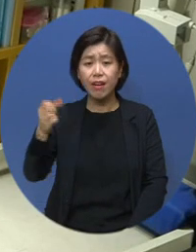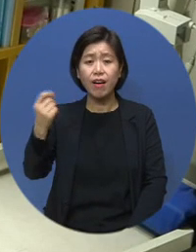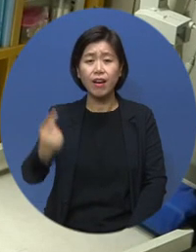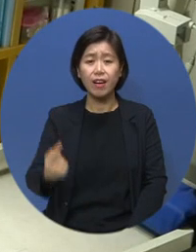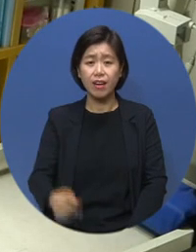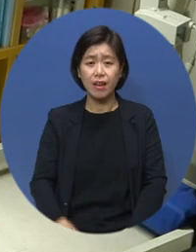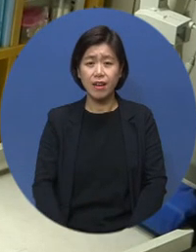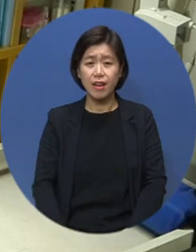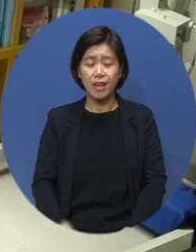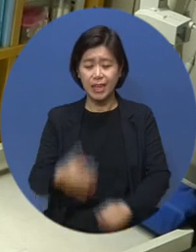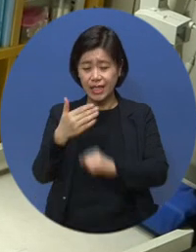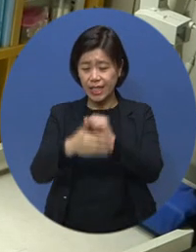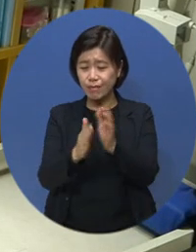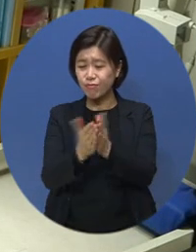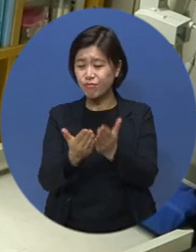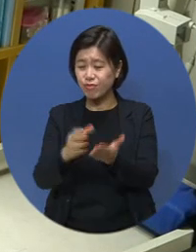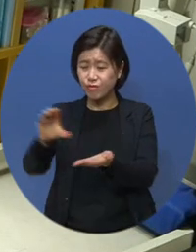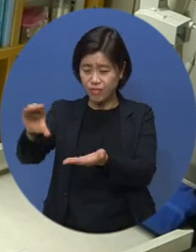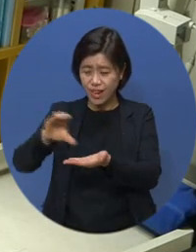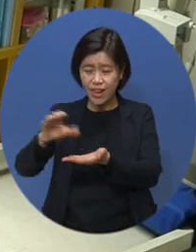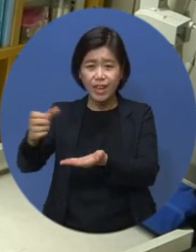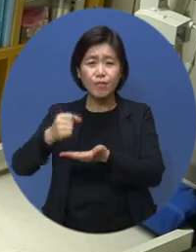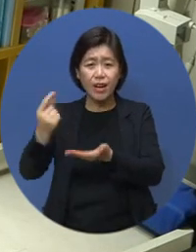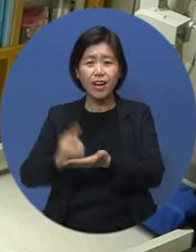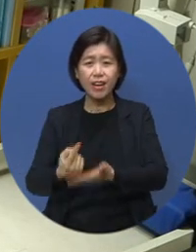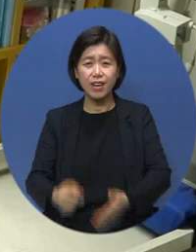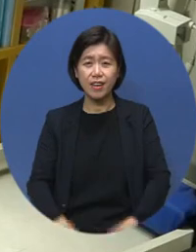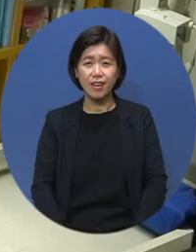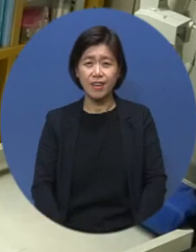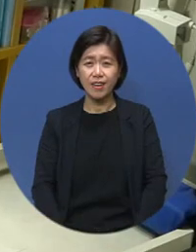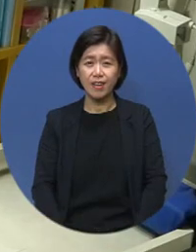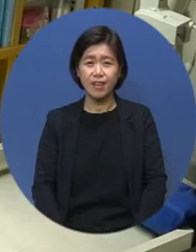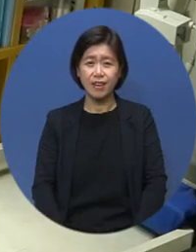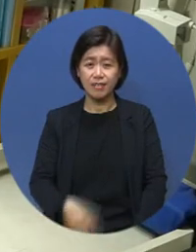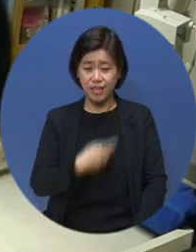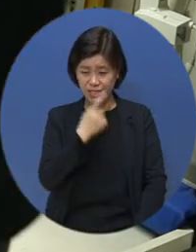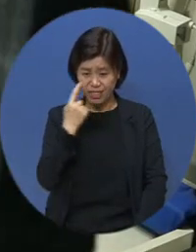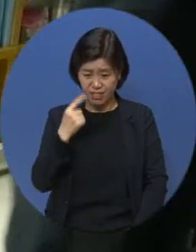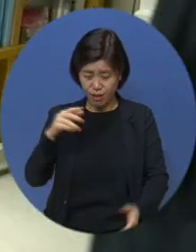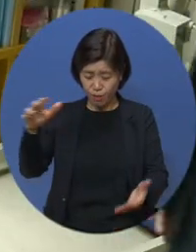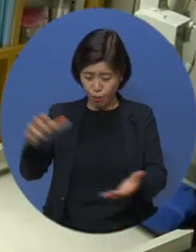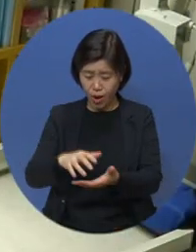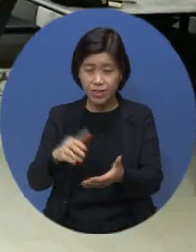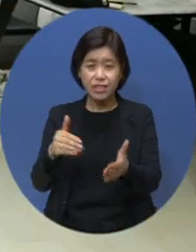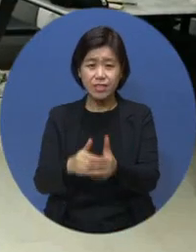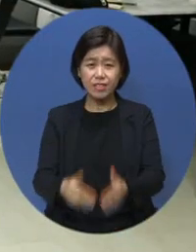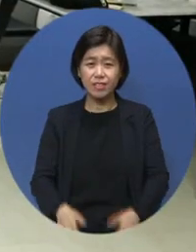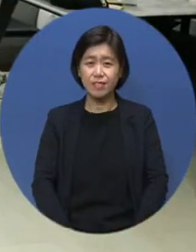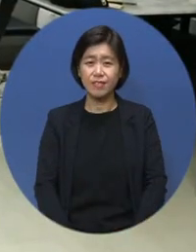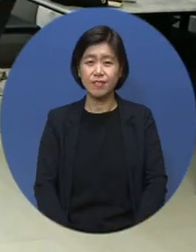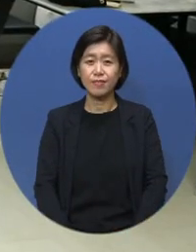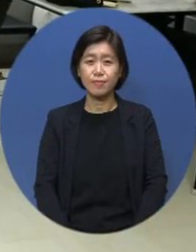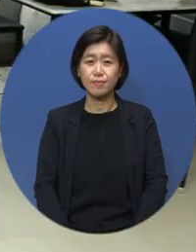여러분들 이거 어 여러분들이 라떼 증거 다 모아 나서 어